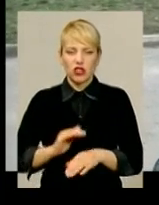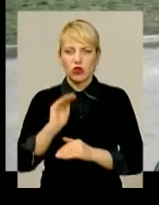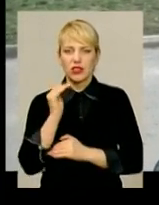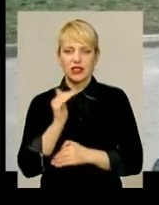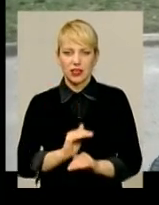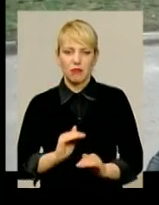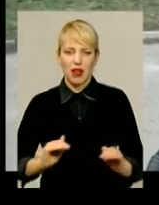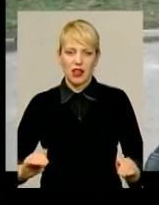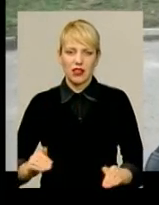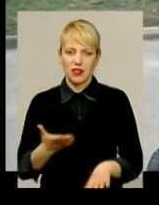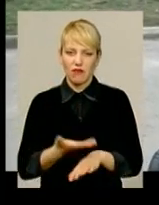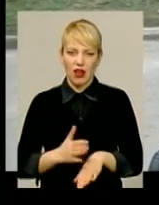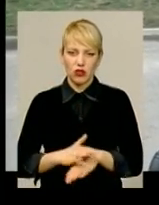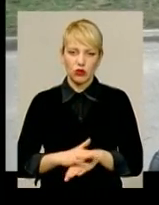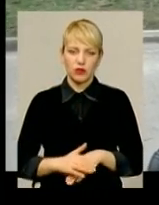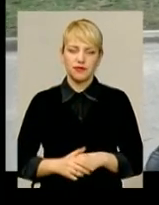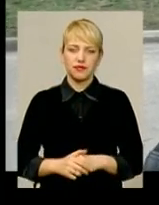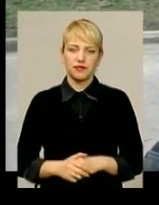то